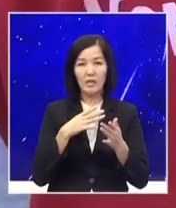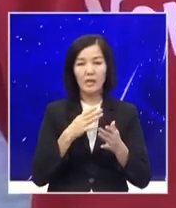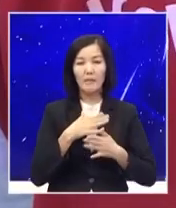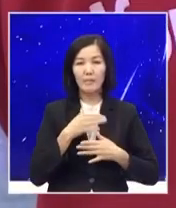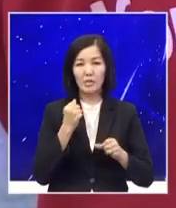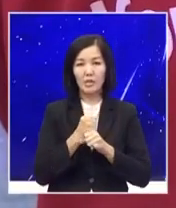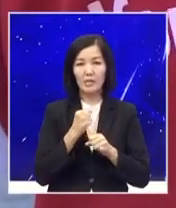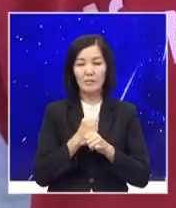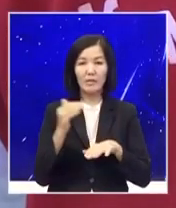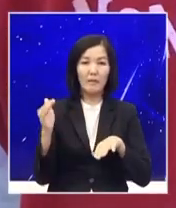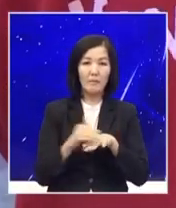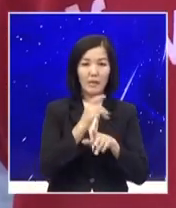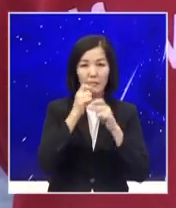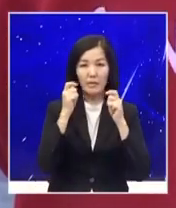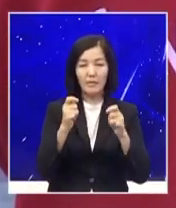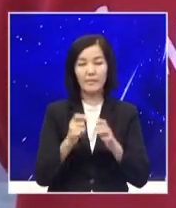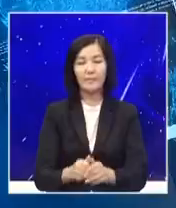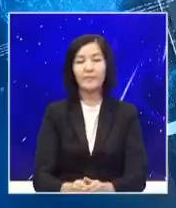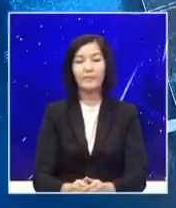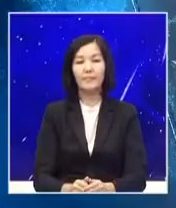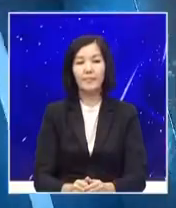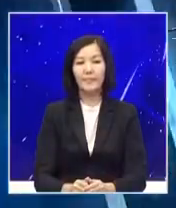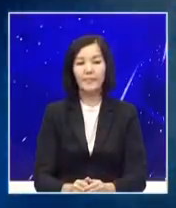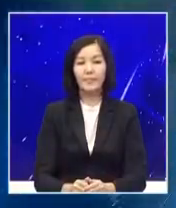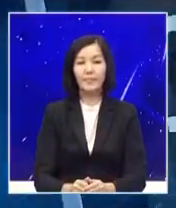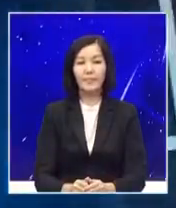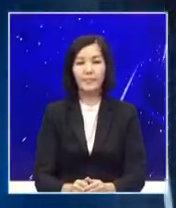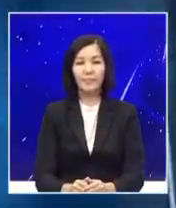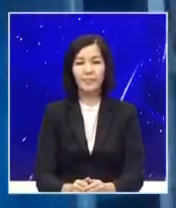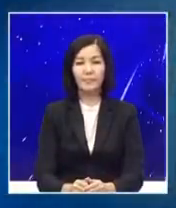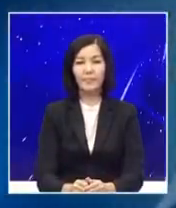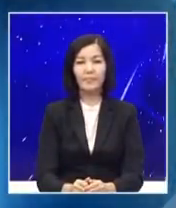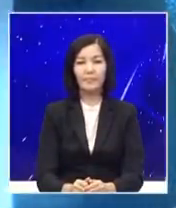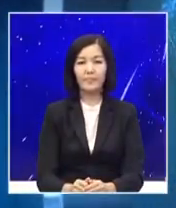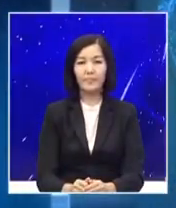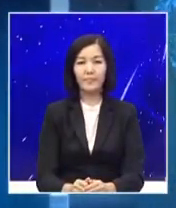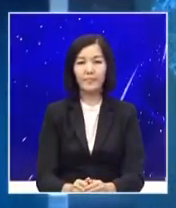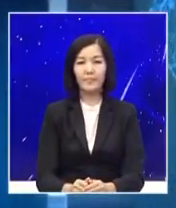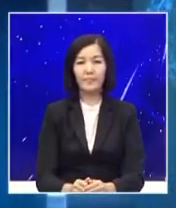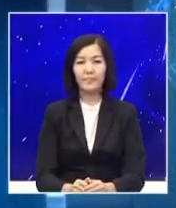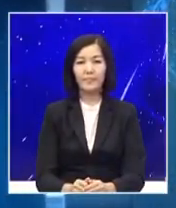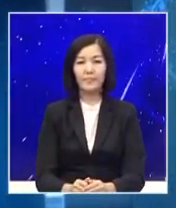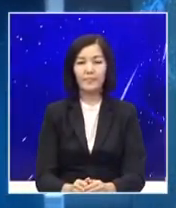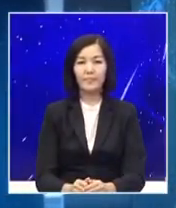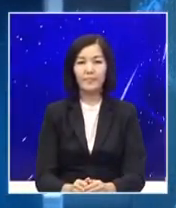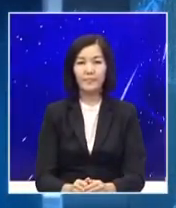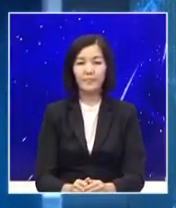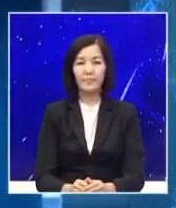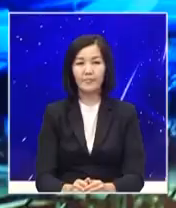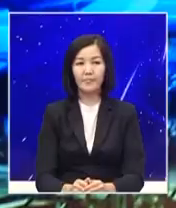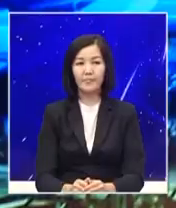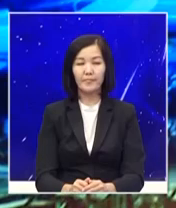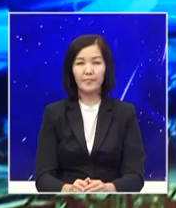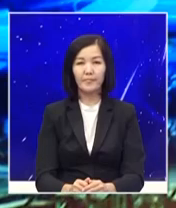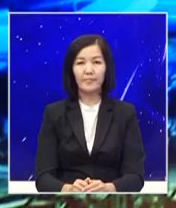жатқан жақсылықтың бір парасы ғана дейді ұйым басшысы. Медет Жұмабай, Бекзат Қажымұхан, Жетісу телеарнасы.